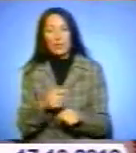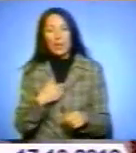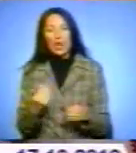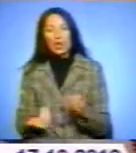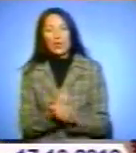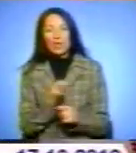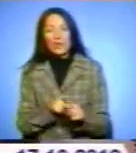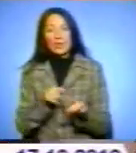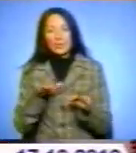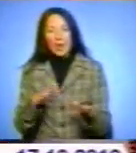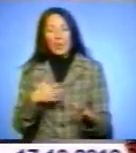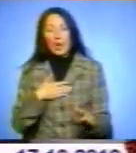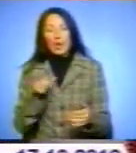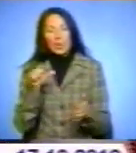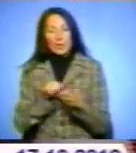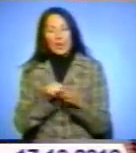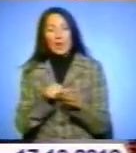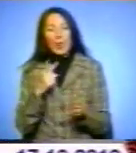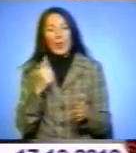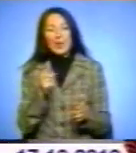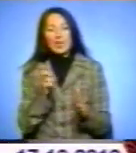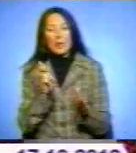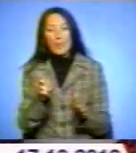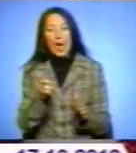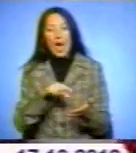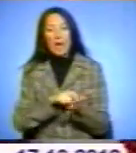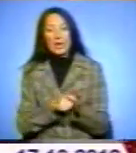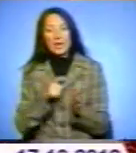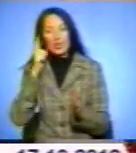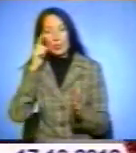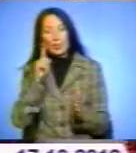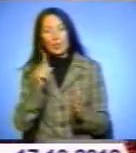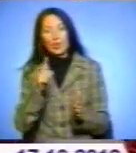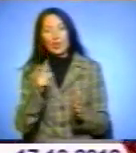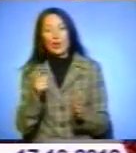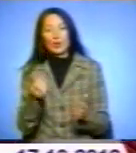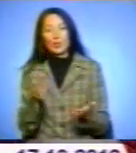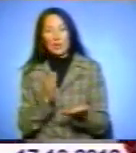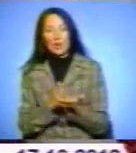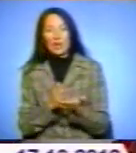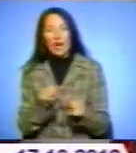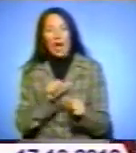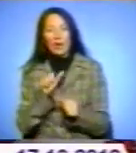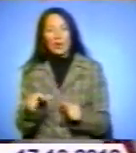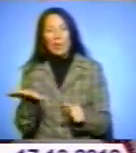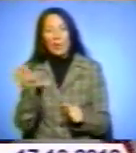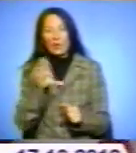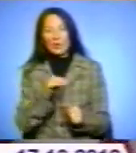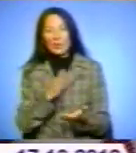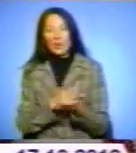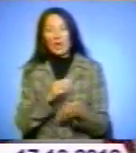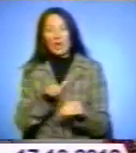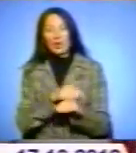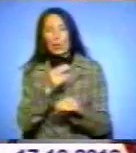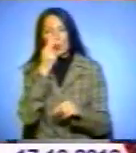тому що ми представляємо 1-й Б-клас, але думаємо, що носа отремо всім, бо є добрий звичай